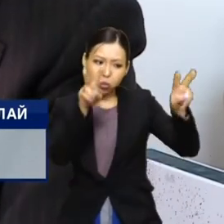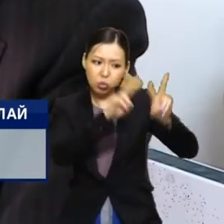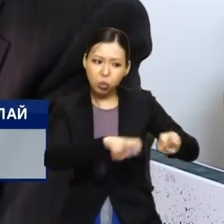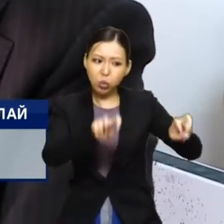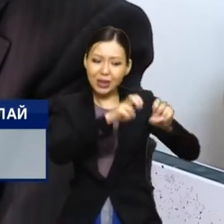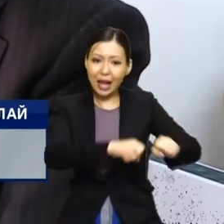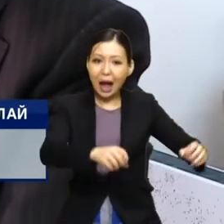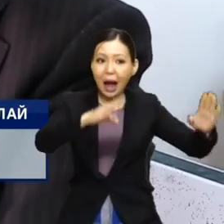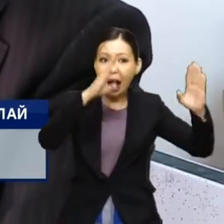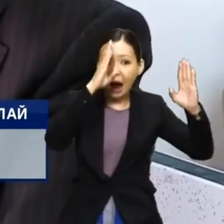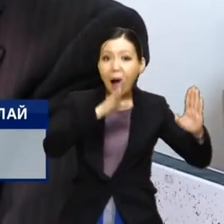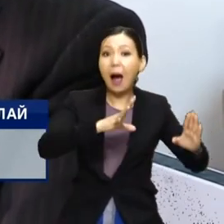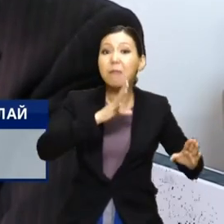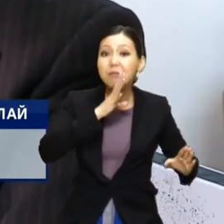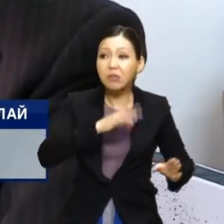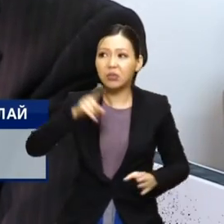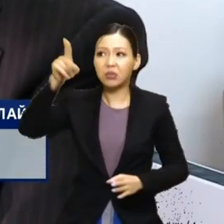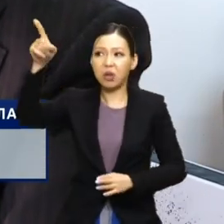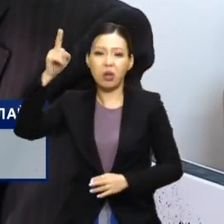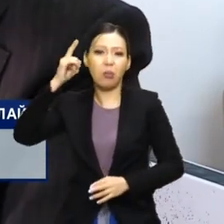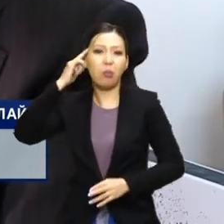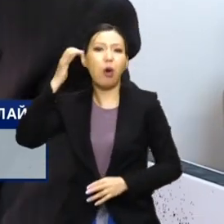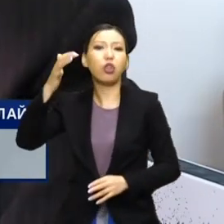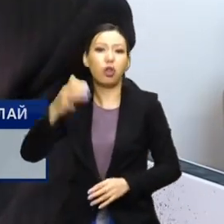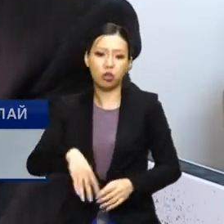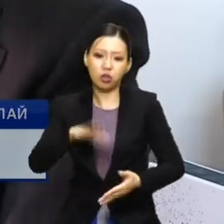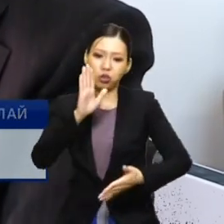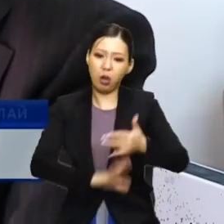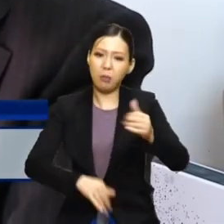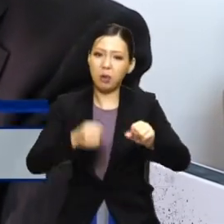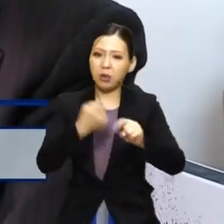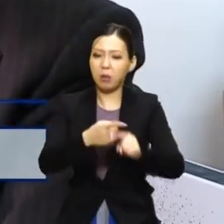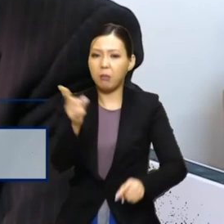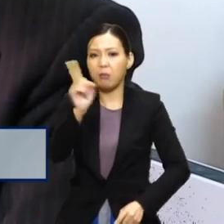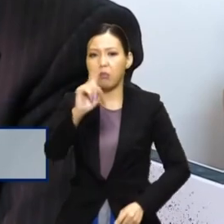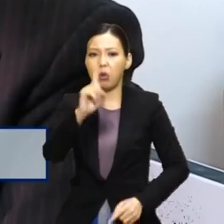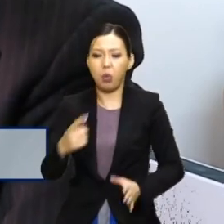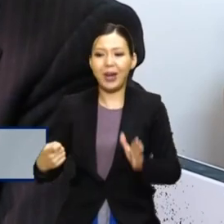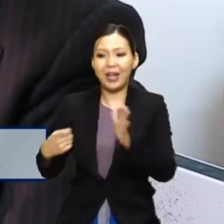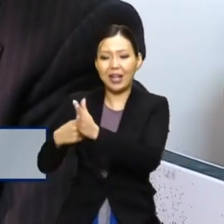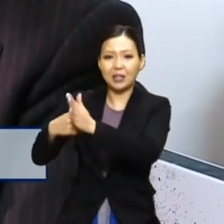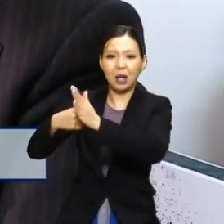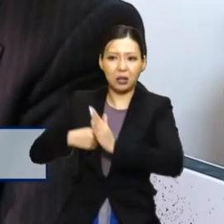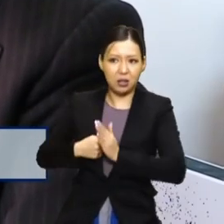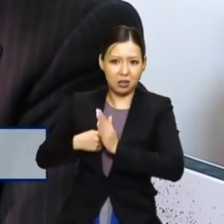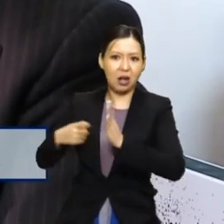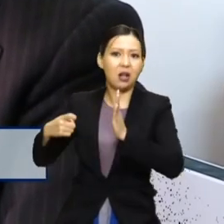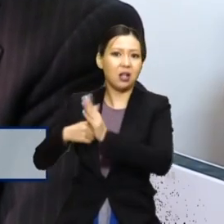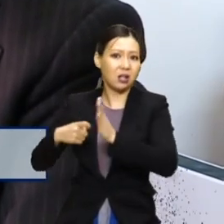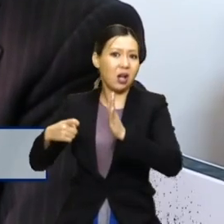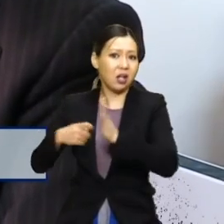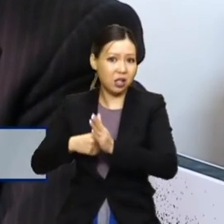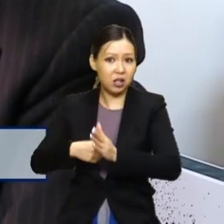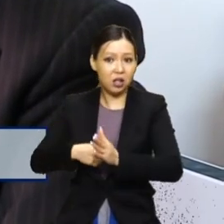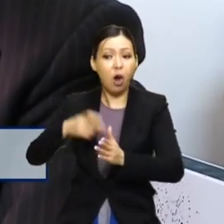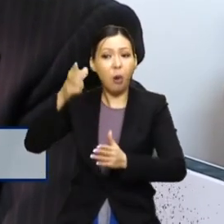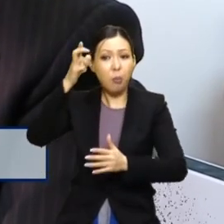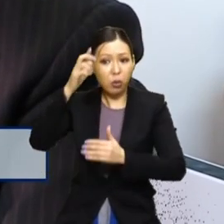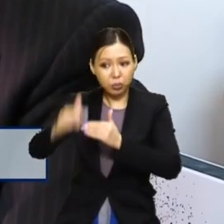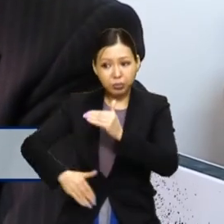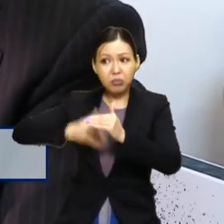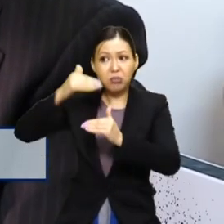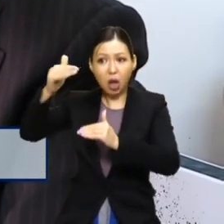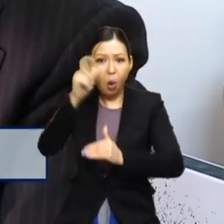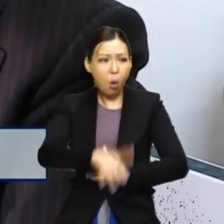ихээр дээрээс одоо бодлогоор төлбөрийг нэмхийг одоо боль юу яадаг хязгаарладаг. Тэр нь бол дээд боловсрол хүн болгон сураад